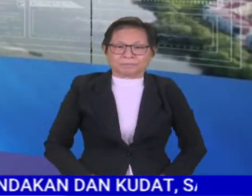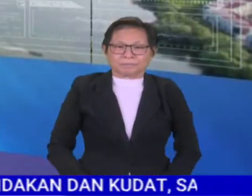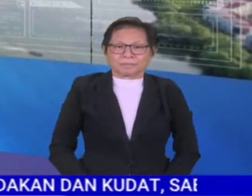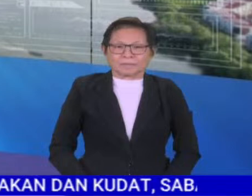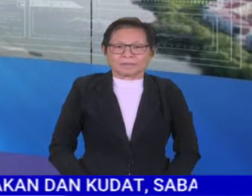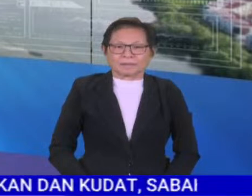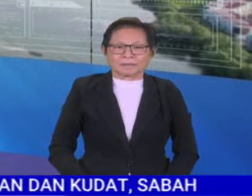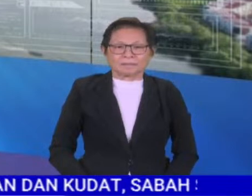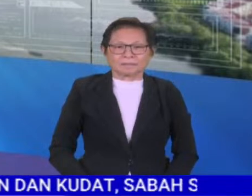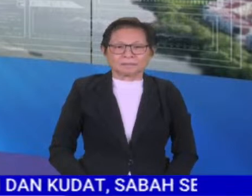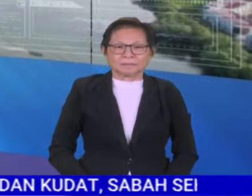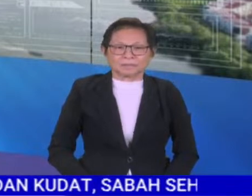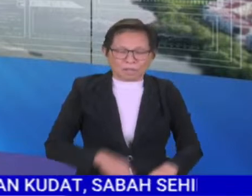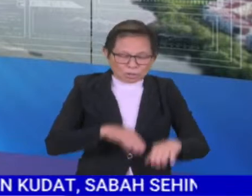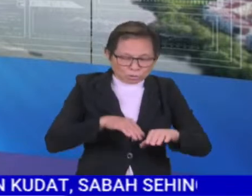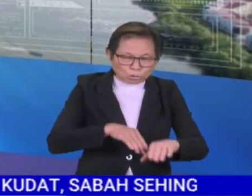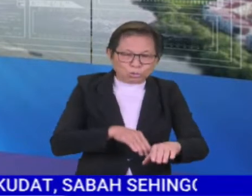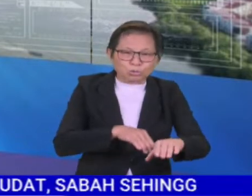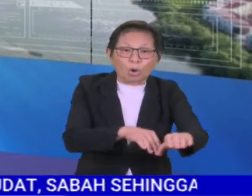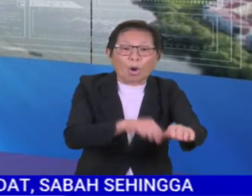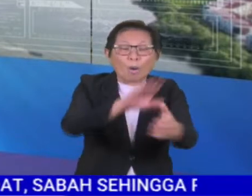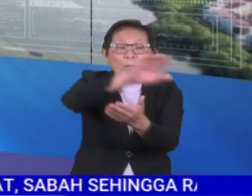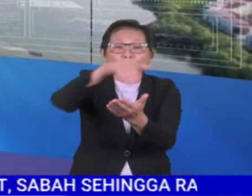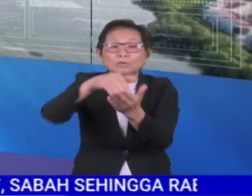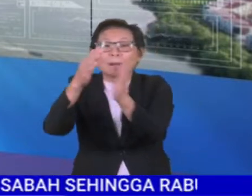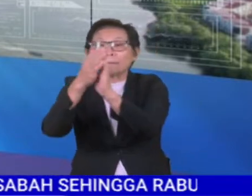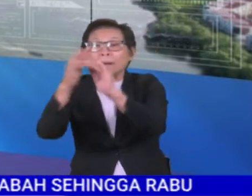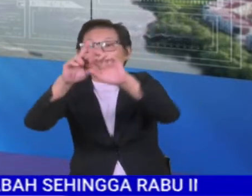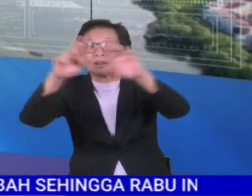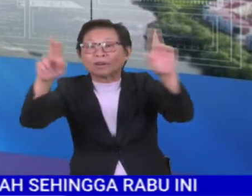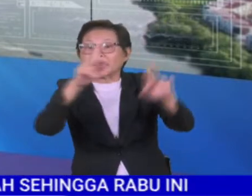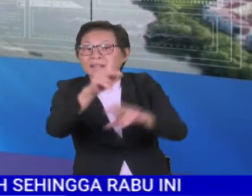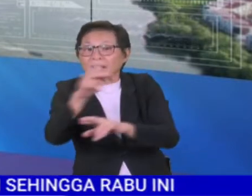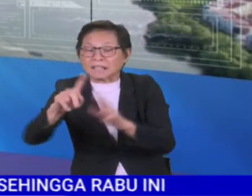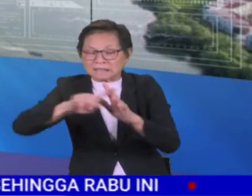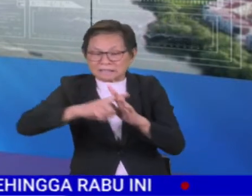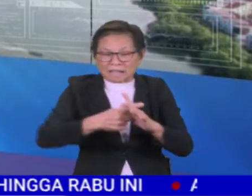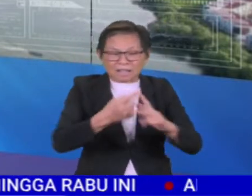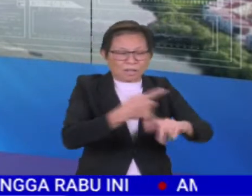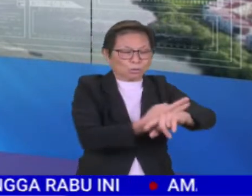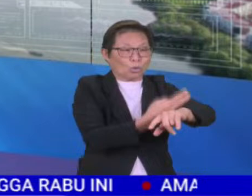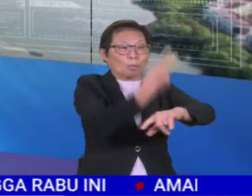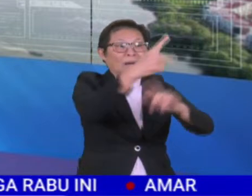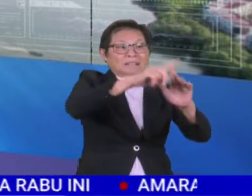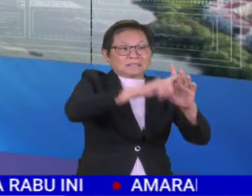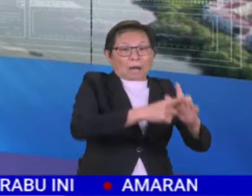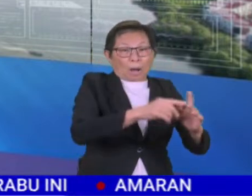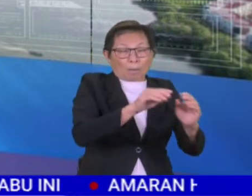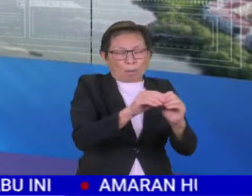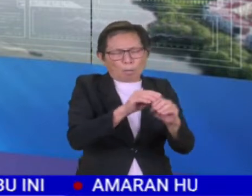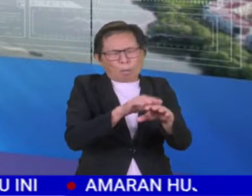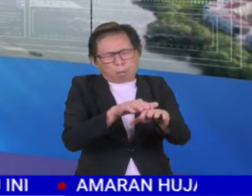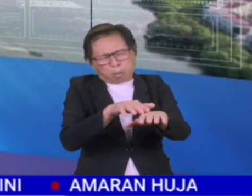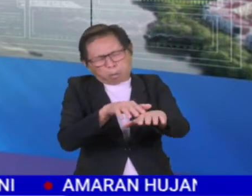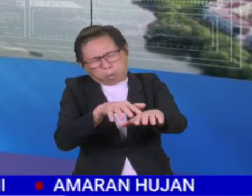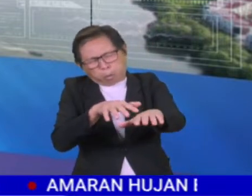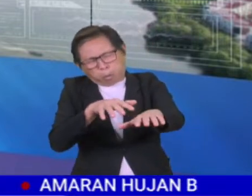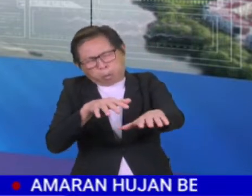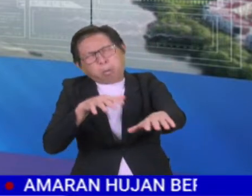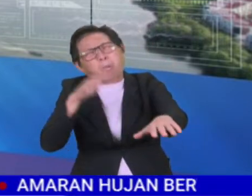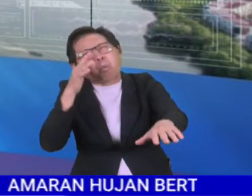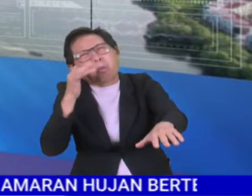sementara itu aliran traffic menuju ke pusat bandaraya Kota Kinabalu bermula 2 petang tadi semakin perlahan nah